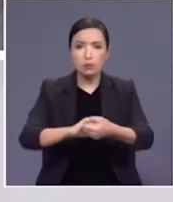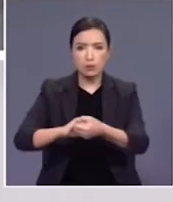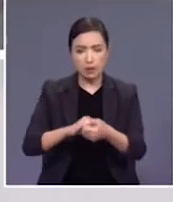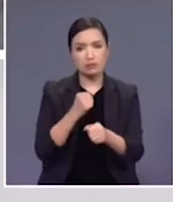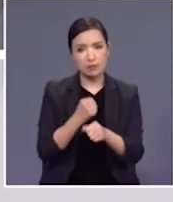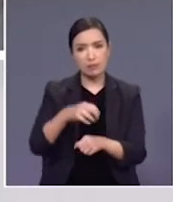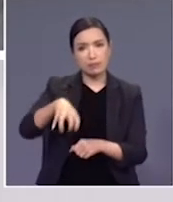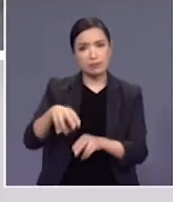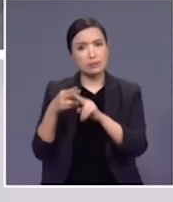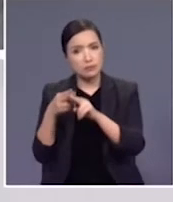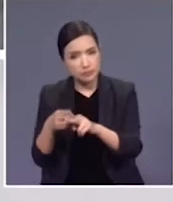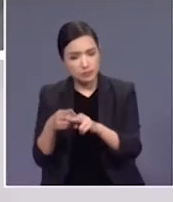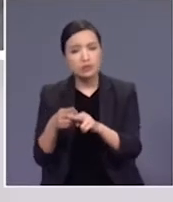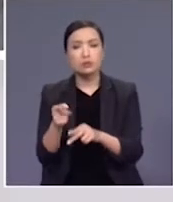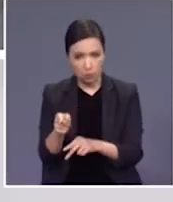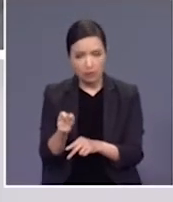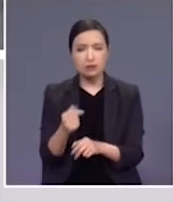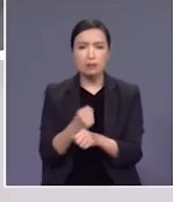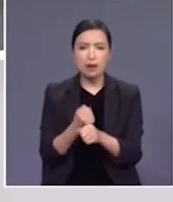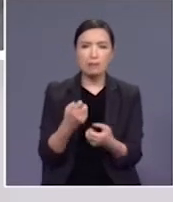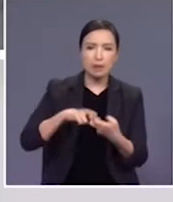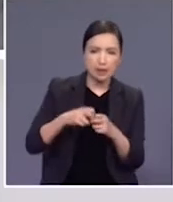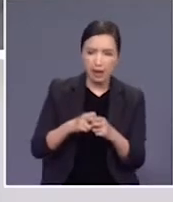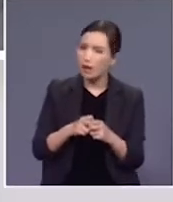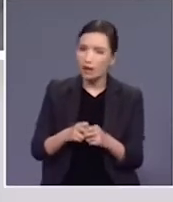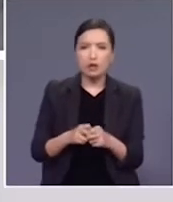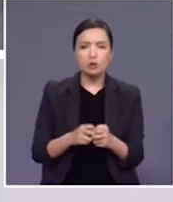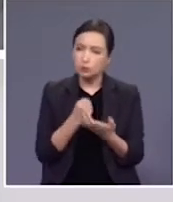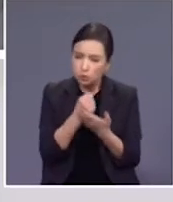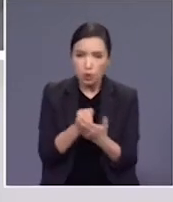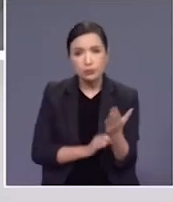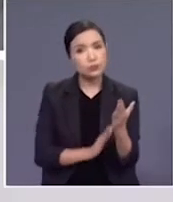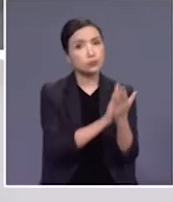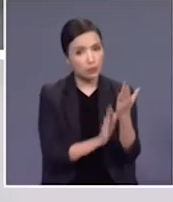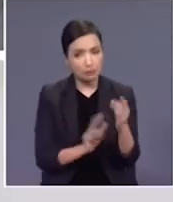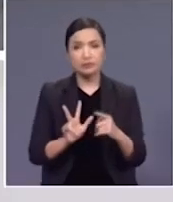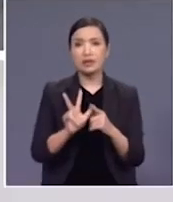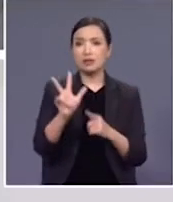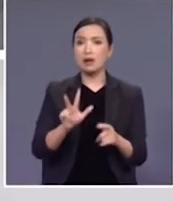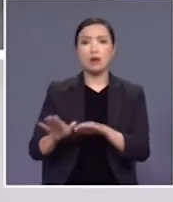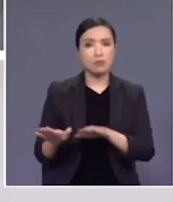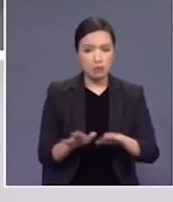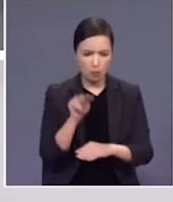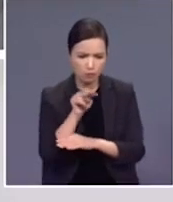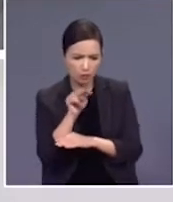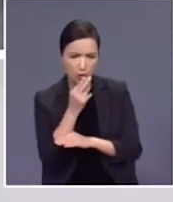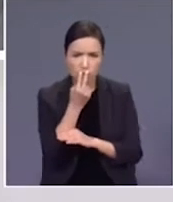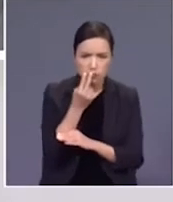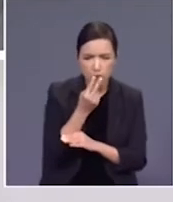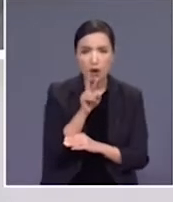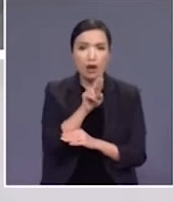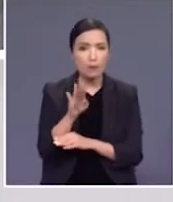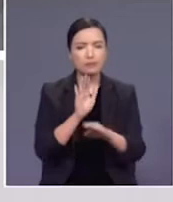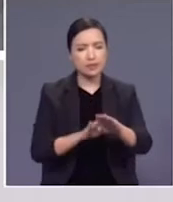ภาคเอกชนทั้งนี้เพื่อไม่เกิดการซ้ำซ้อนทั่วถึงนะครับ3คือเตรียมพร้อมให้มีการเฝ้าติดตามสถานการณ์มีระบบ